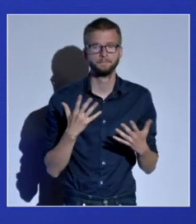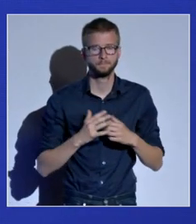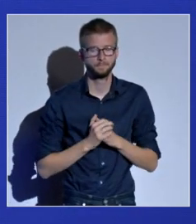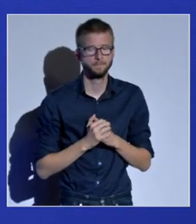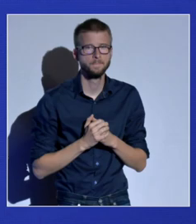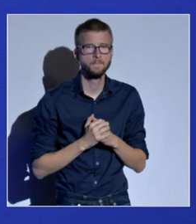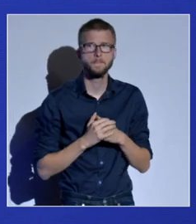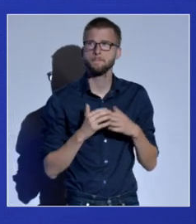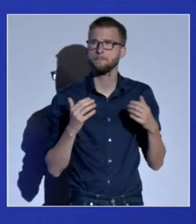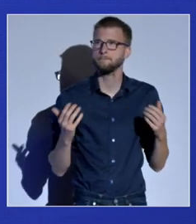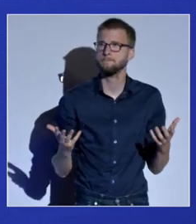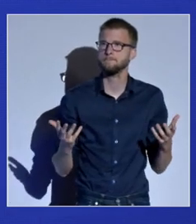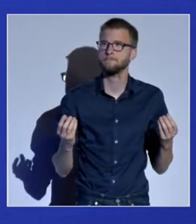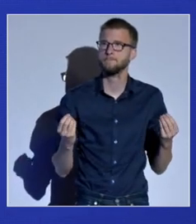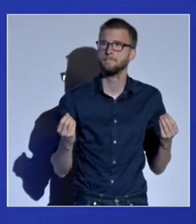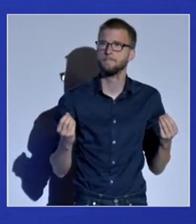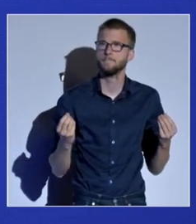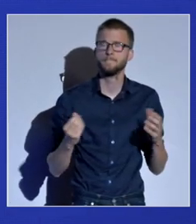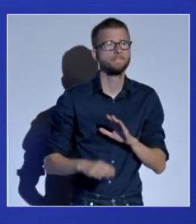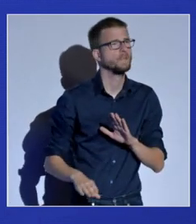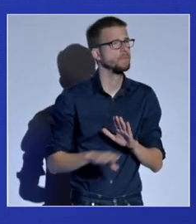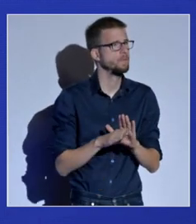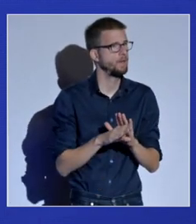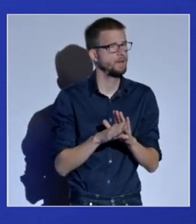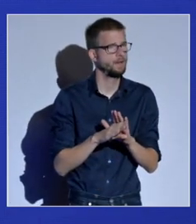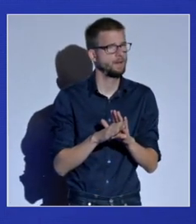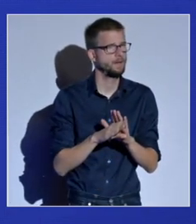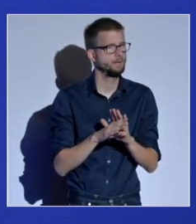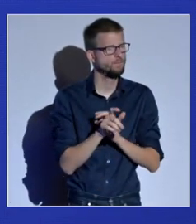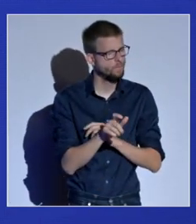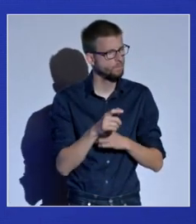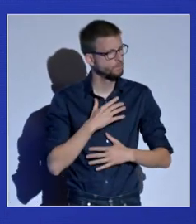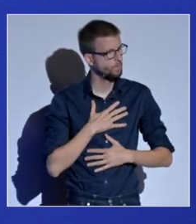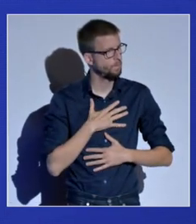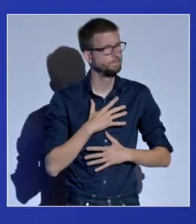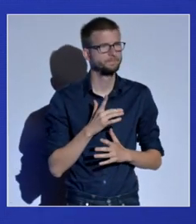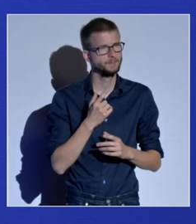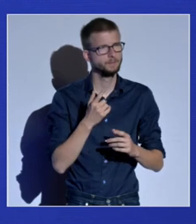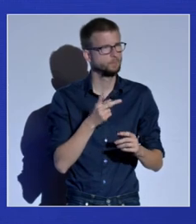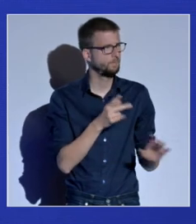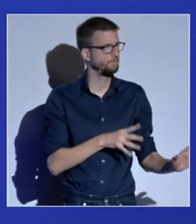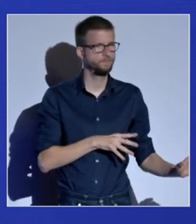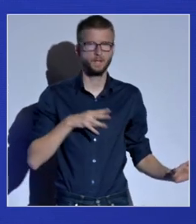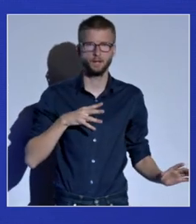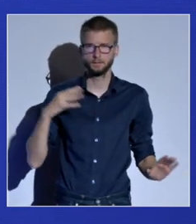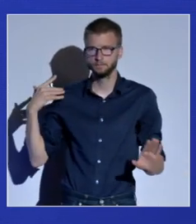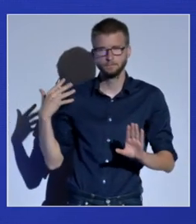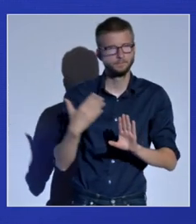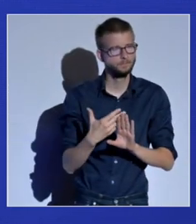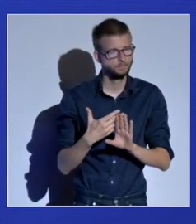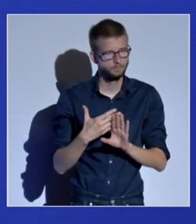Heureux n'est pas le mot le plus important. Je suis très fier de ce que nous avons vécu